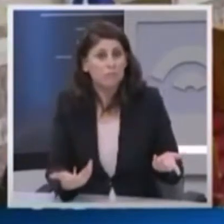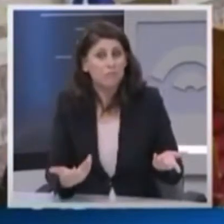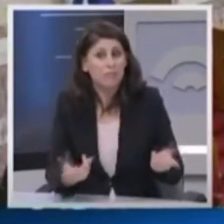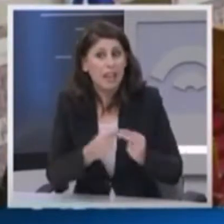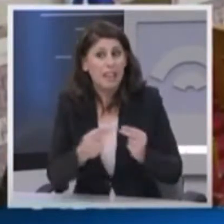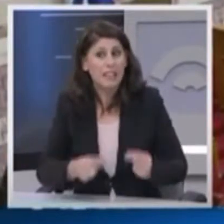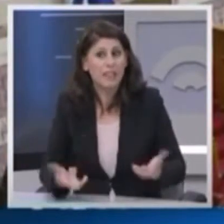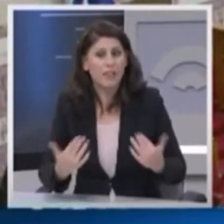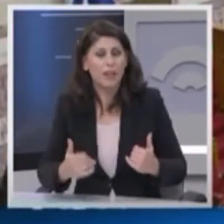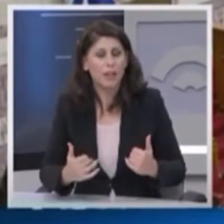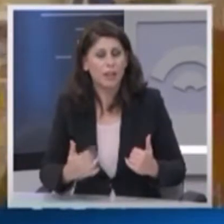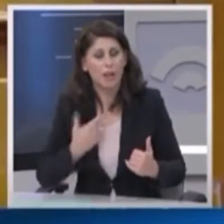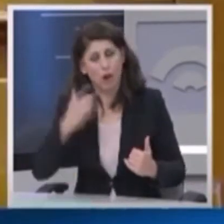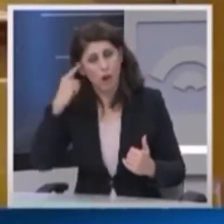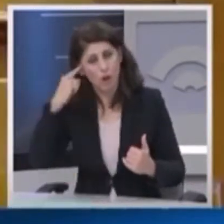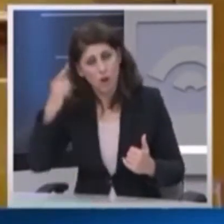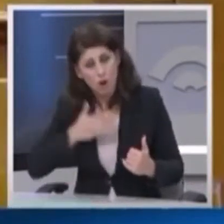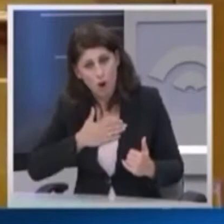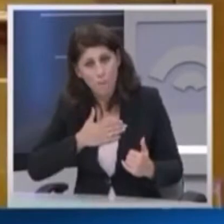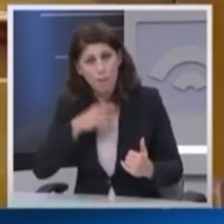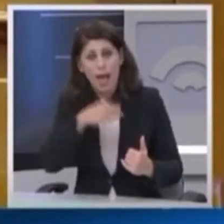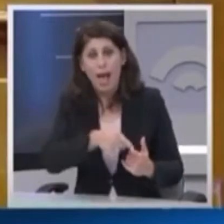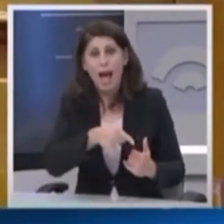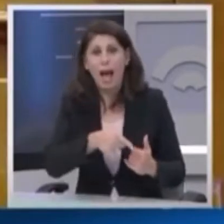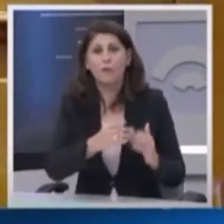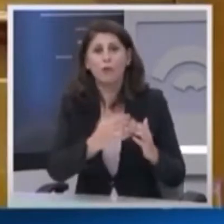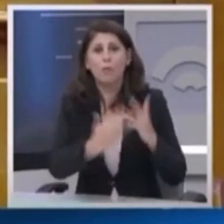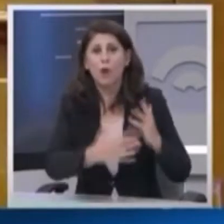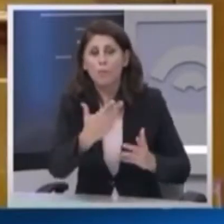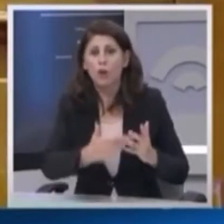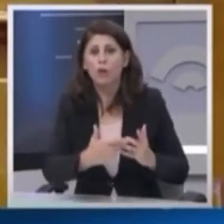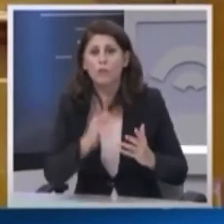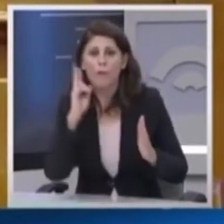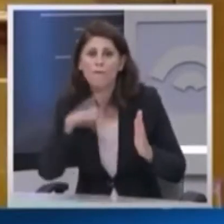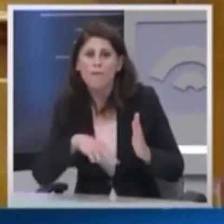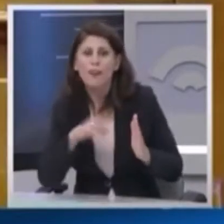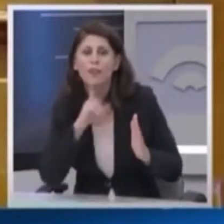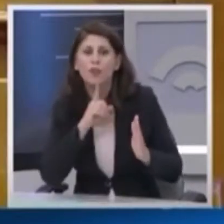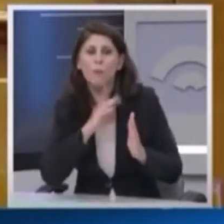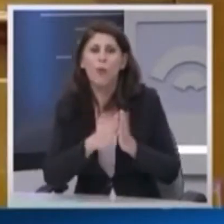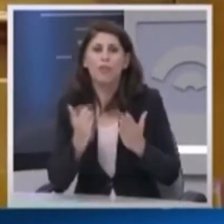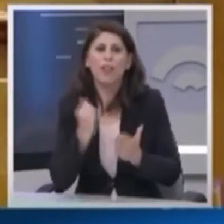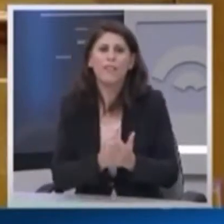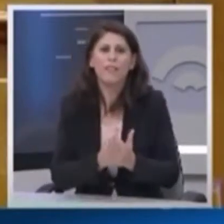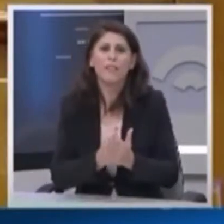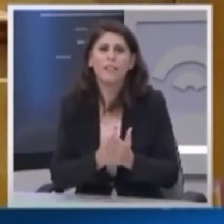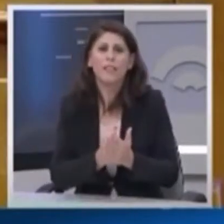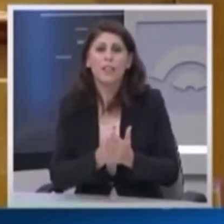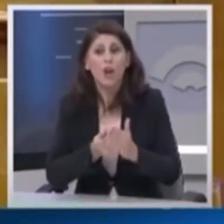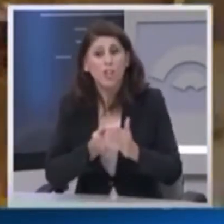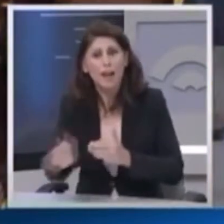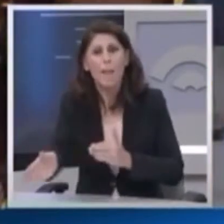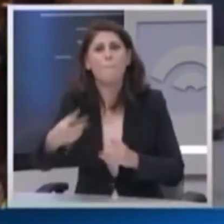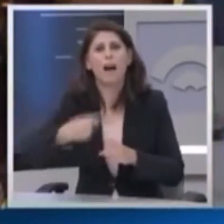προϋπολογισμός μοιάζει δυστυχώς με διαβατήριο εισόδου της χώρας και της οικονομίας σε ακόμη βαθύτερη